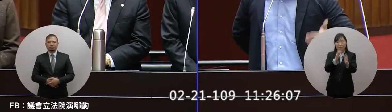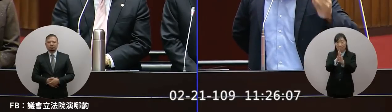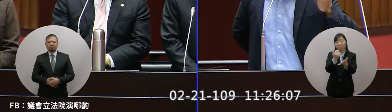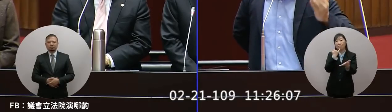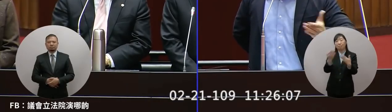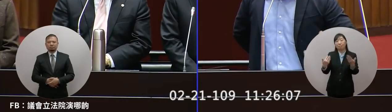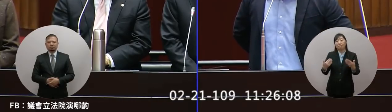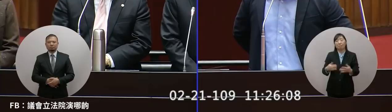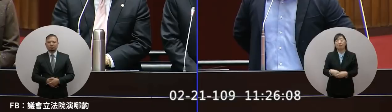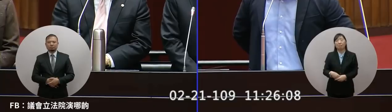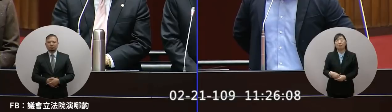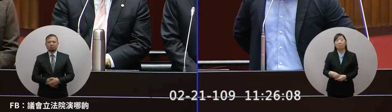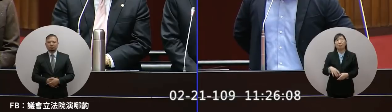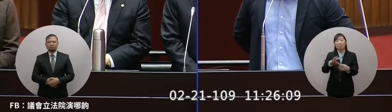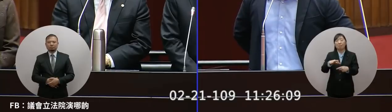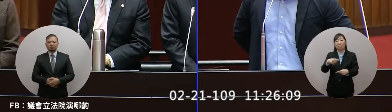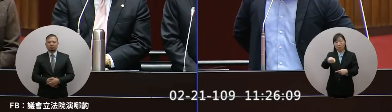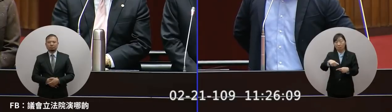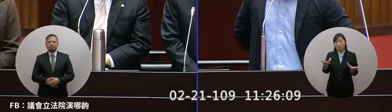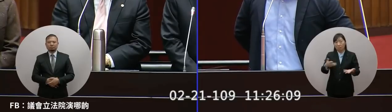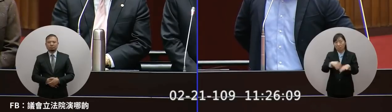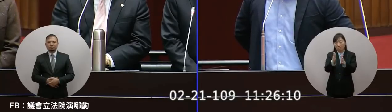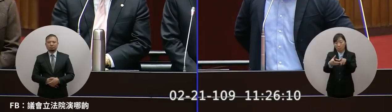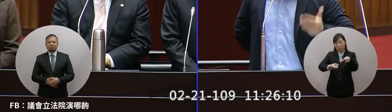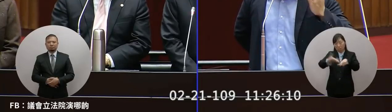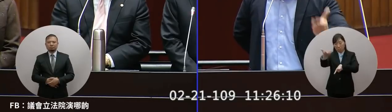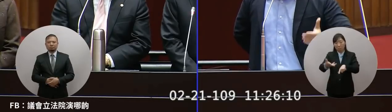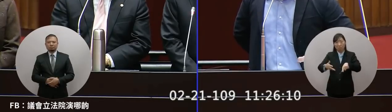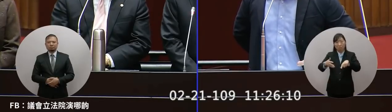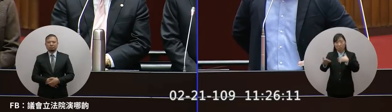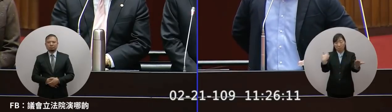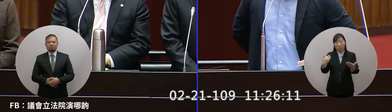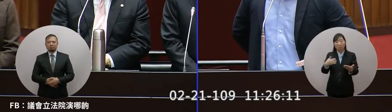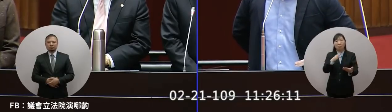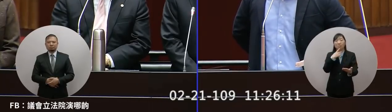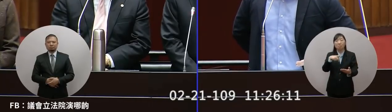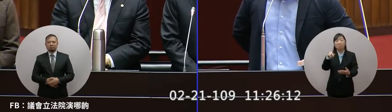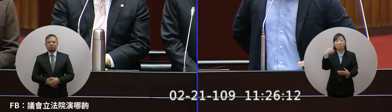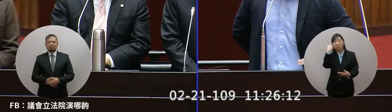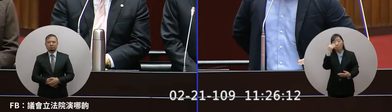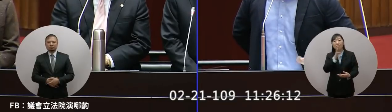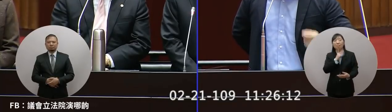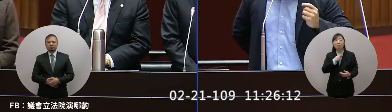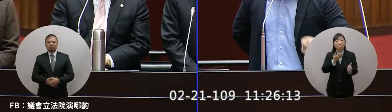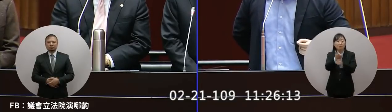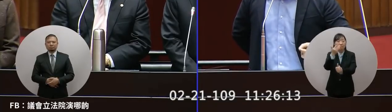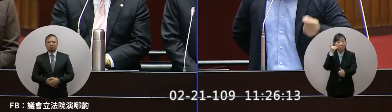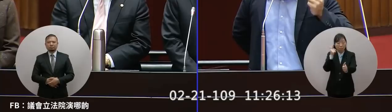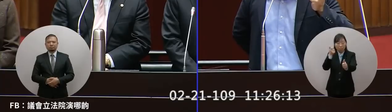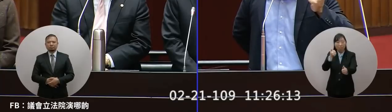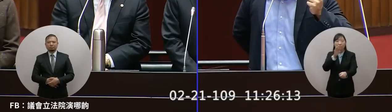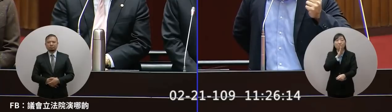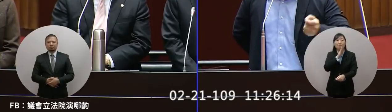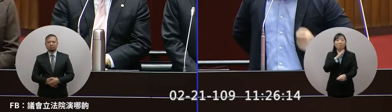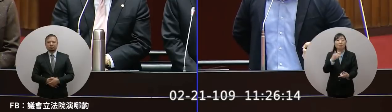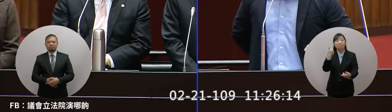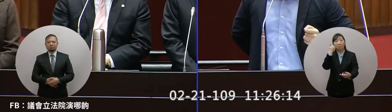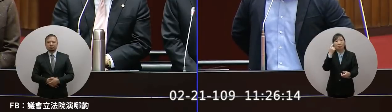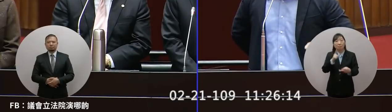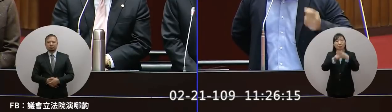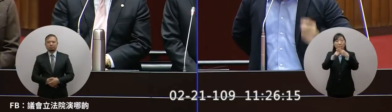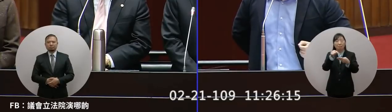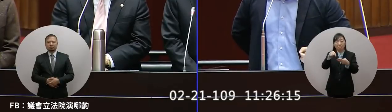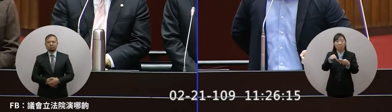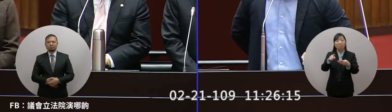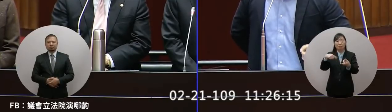一个交代，是水落石出嘛，下面两句。凶手，这应该要能够调查